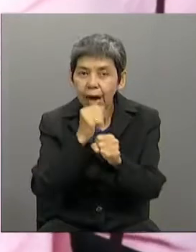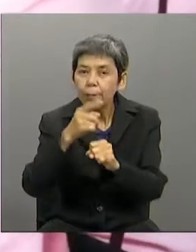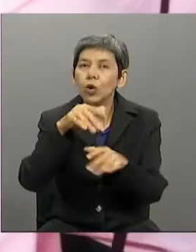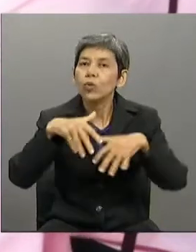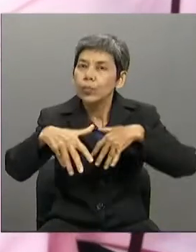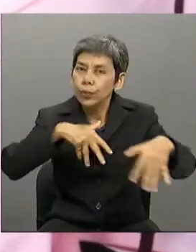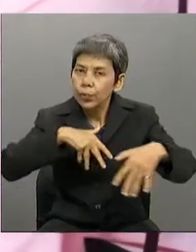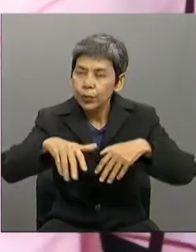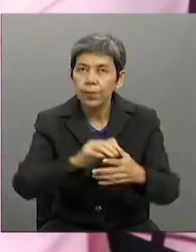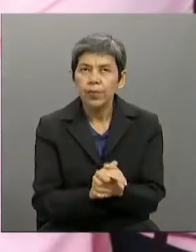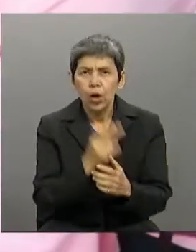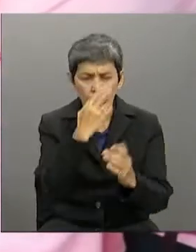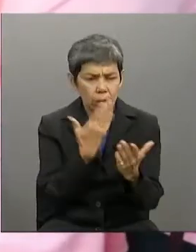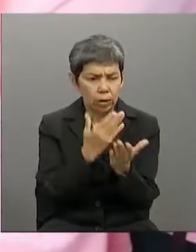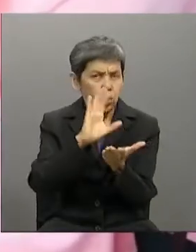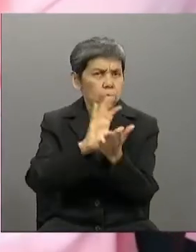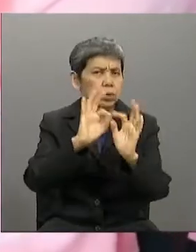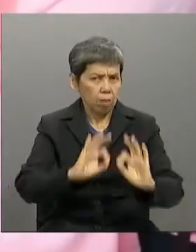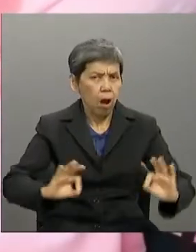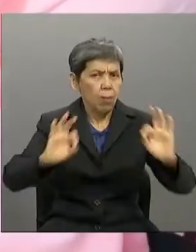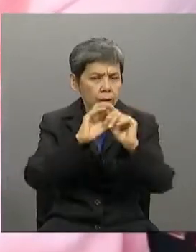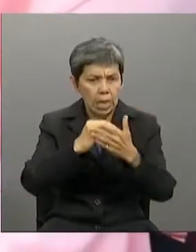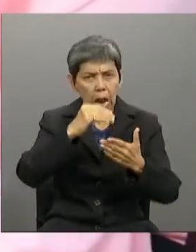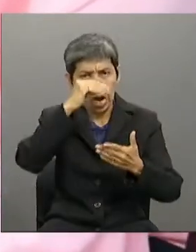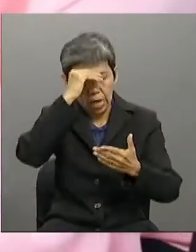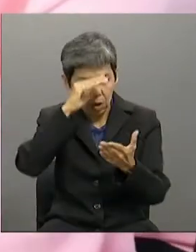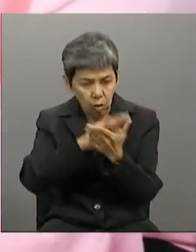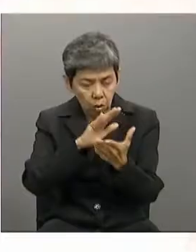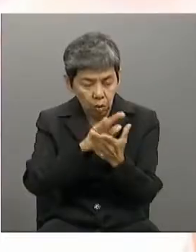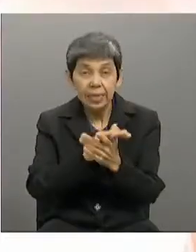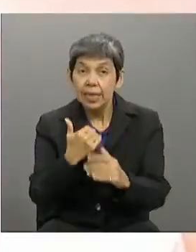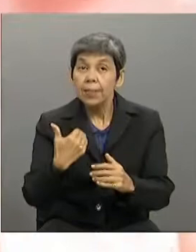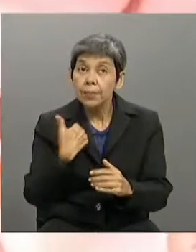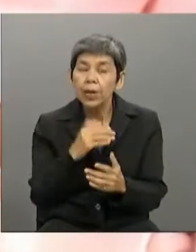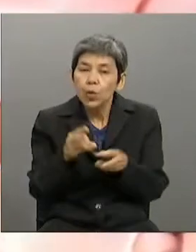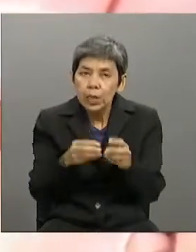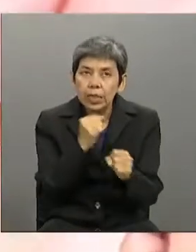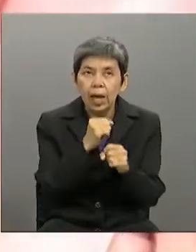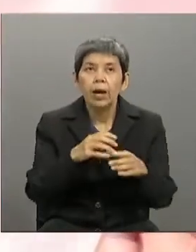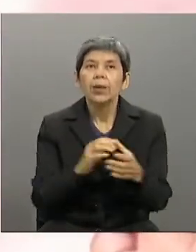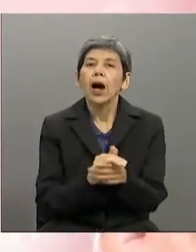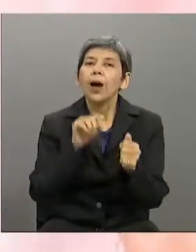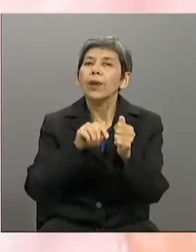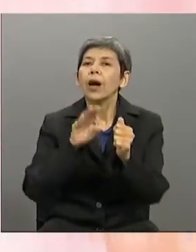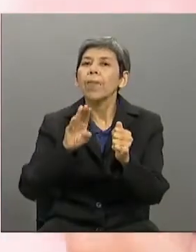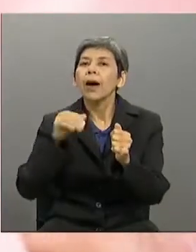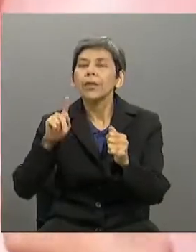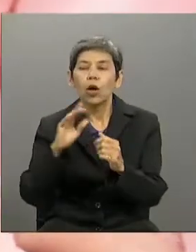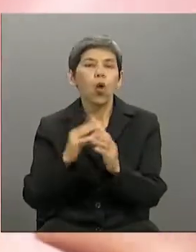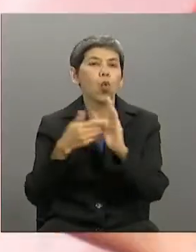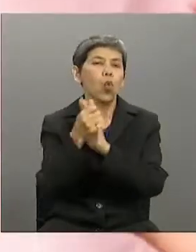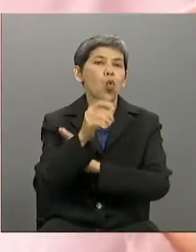นนับเป็นกองบุญอันยิ่งใหญ่ที่ลูกศิษย์ของโรงเรียนบ้านผักบุ้งตำบลกลางใหญ่อำเภอบ้านผือจังหวัดอุดรธ